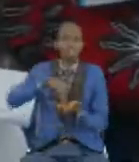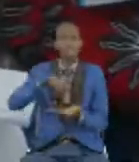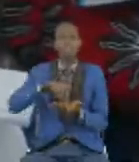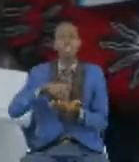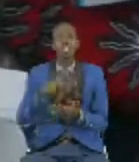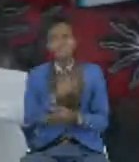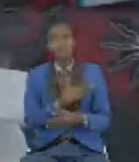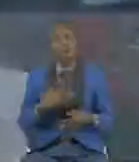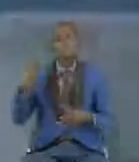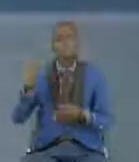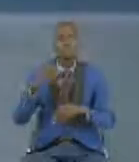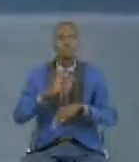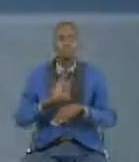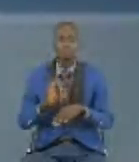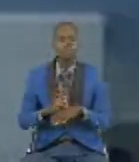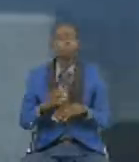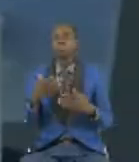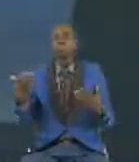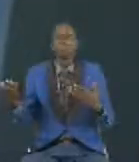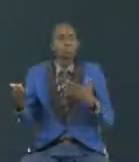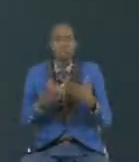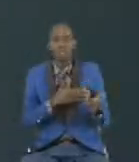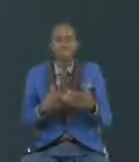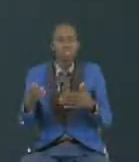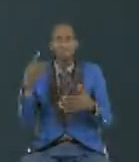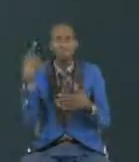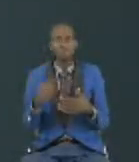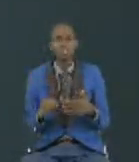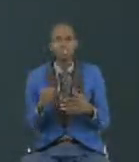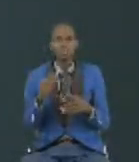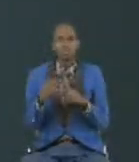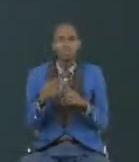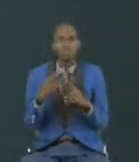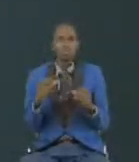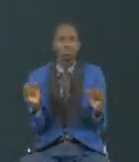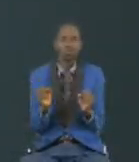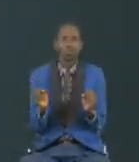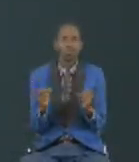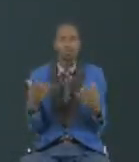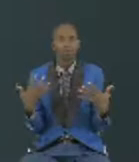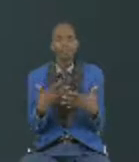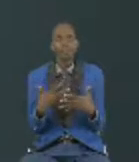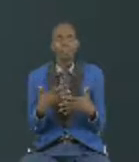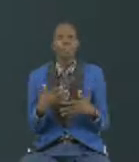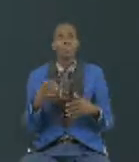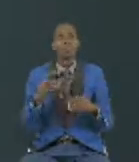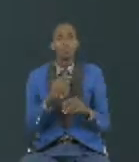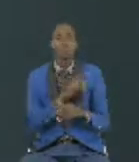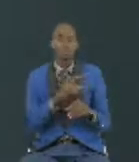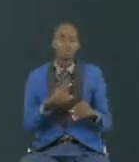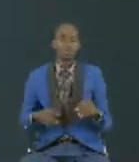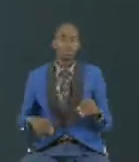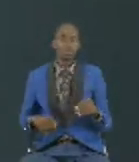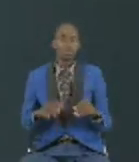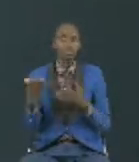l'Église, malgré les menaces, dit, crie, accorde à tes